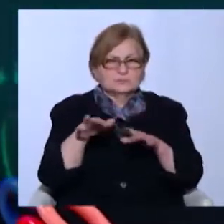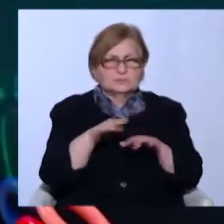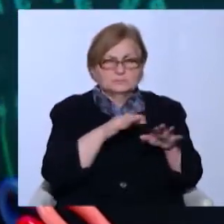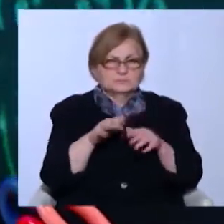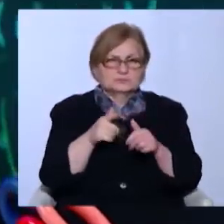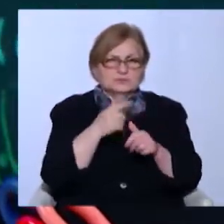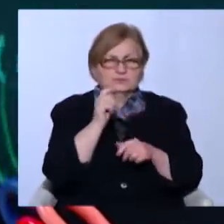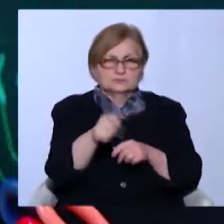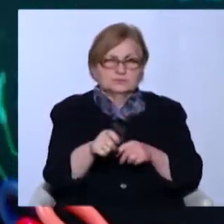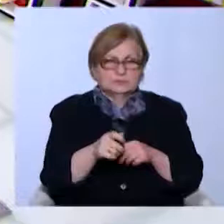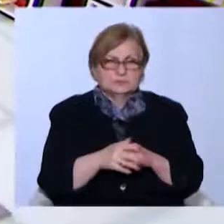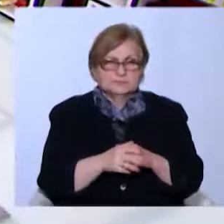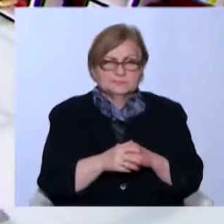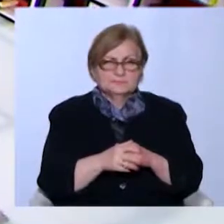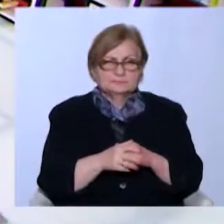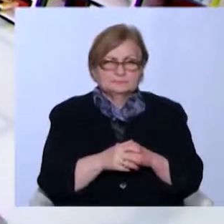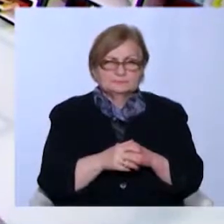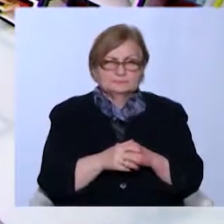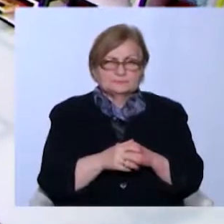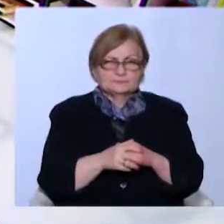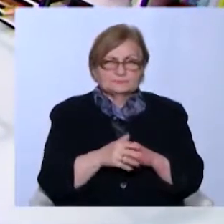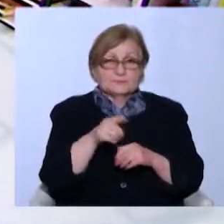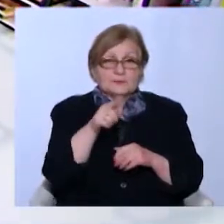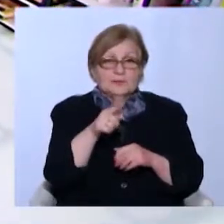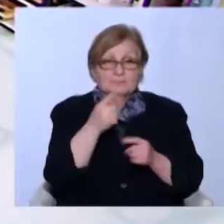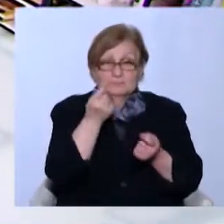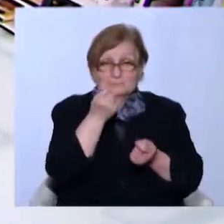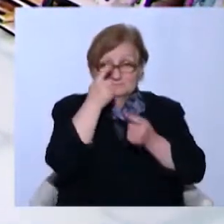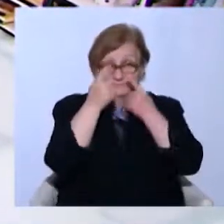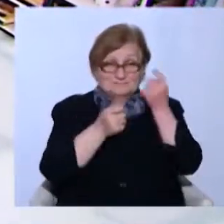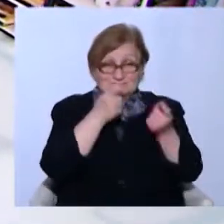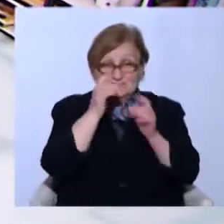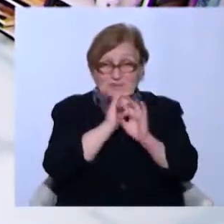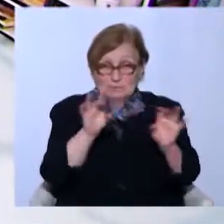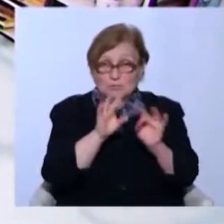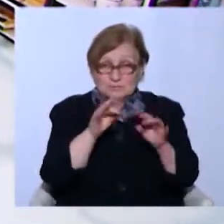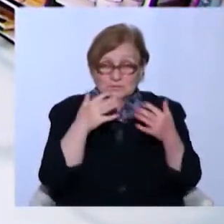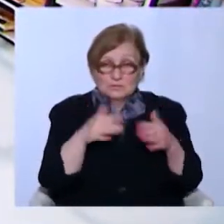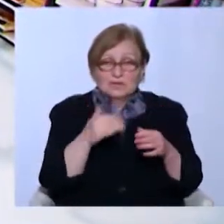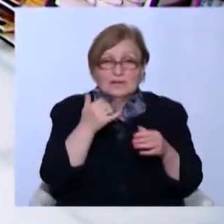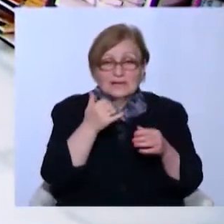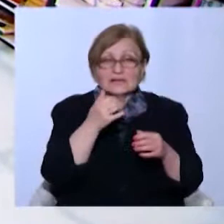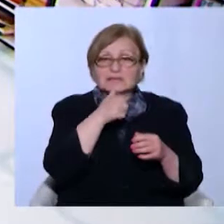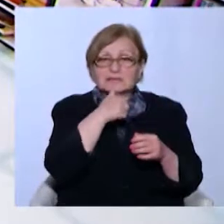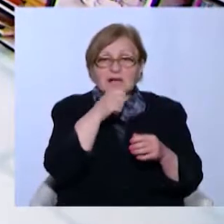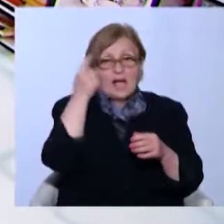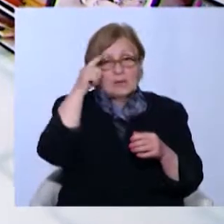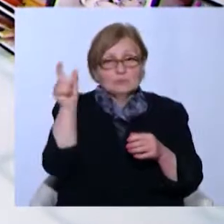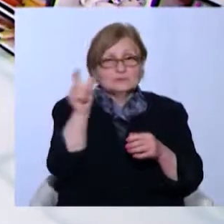ფუნქციასაც უწოდებენ. ამ პატარა ინფორმაციით უკვე გარკვეული ამოცანების გაკეთება